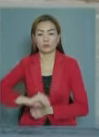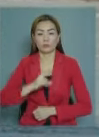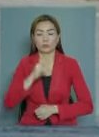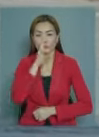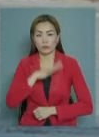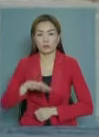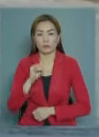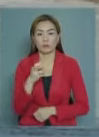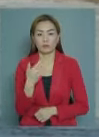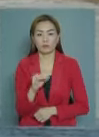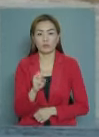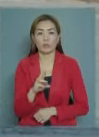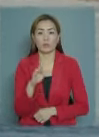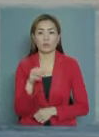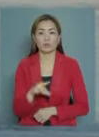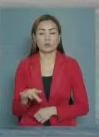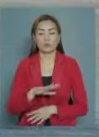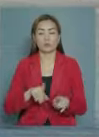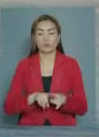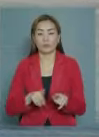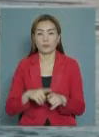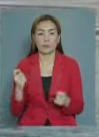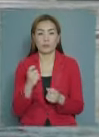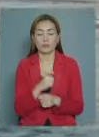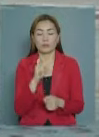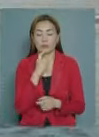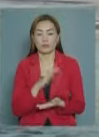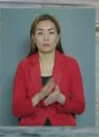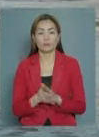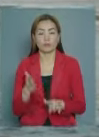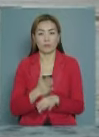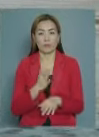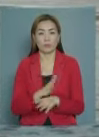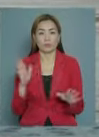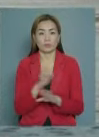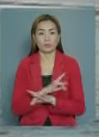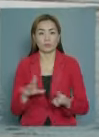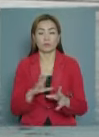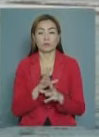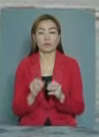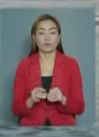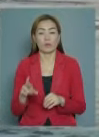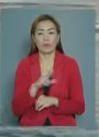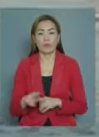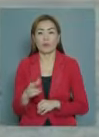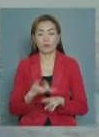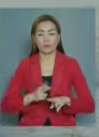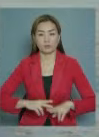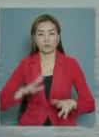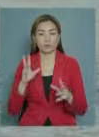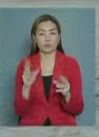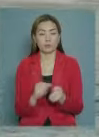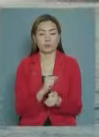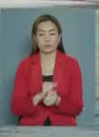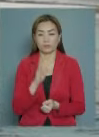Муңайлы өңүрдөгү Исатай, Макат аудандарындагы да мал менен жанга кыйын тийип тур. Синоптиктердин болжоунча каңтар айы осындай кургак